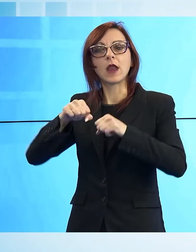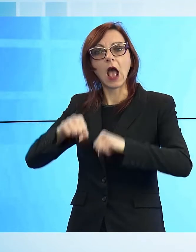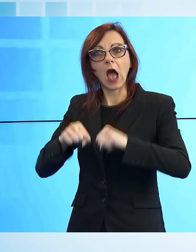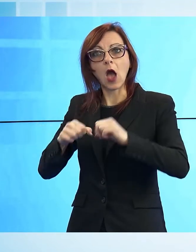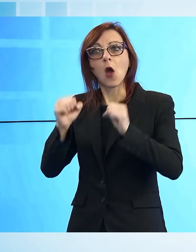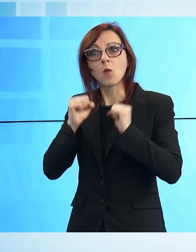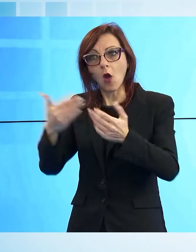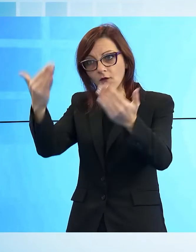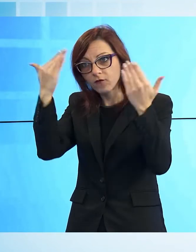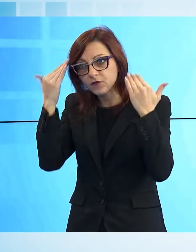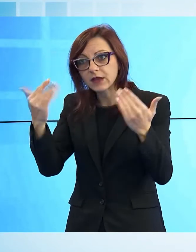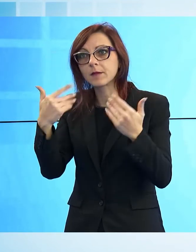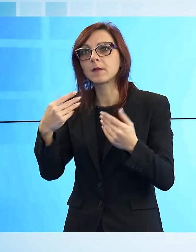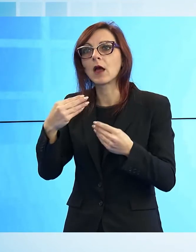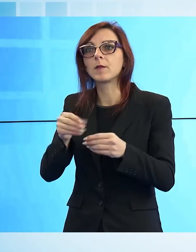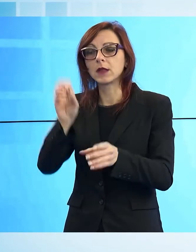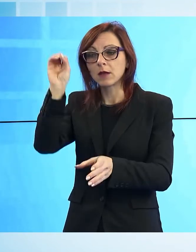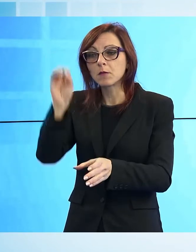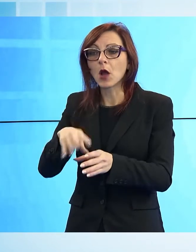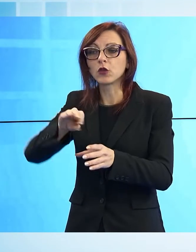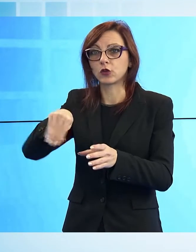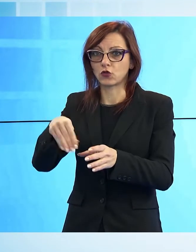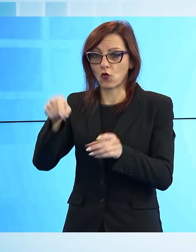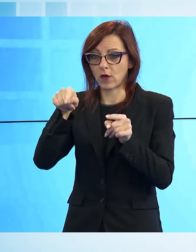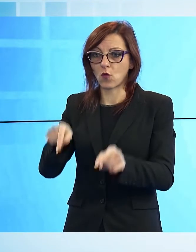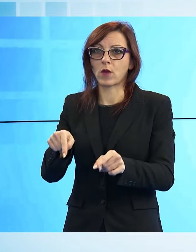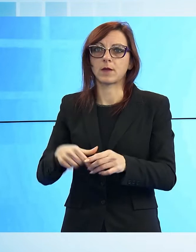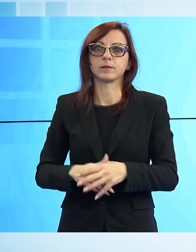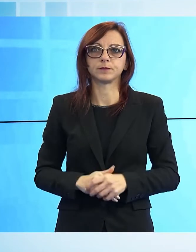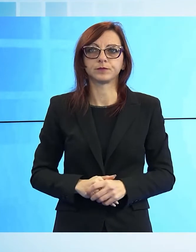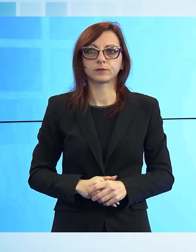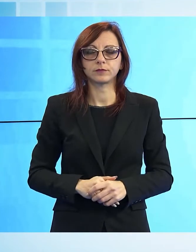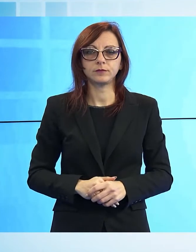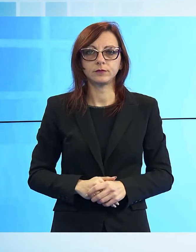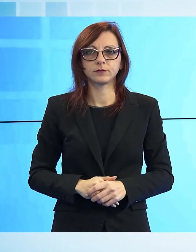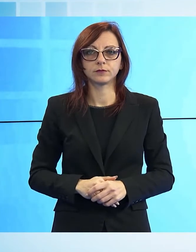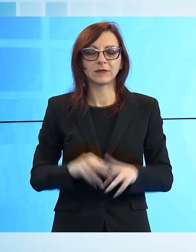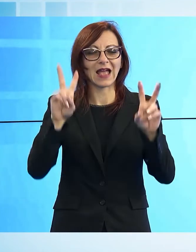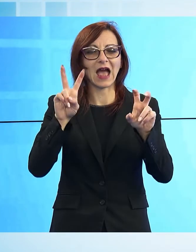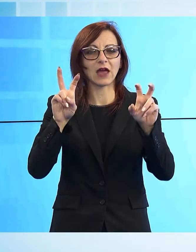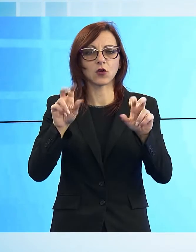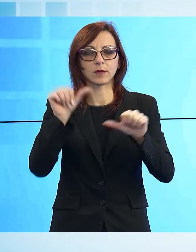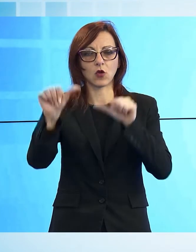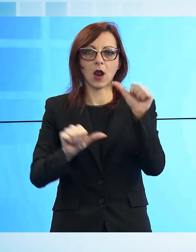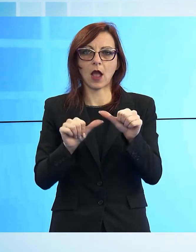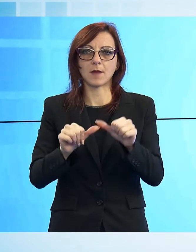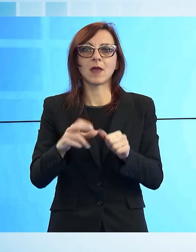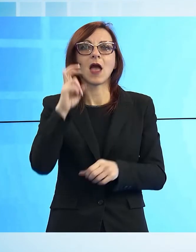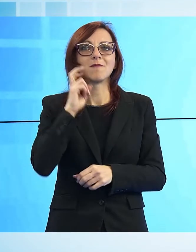finalmente sapere dove gettare i propri rifiuti. Cambiamo totalmente argomento, andiamo a Barga, dove è